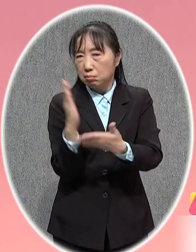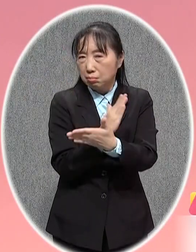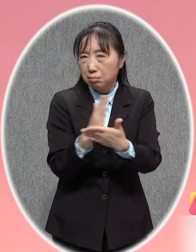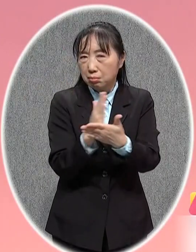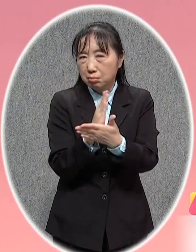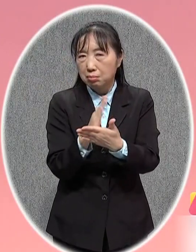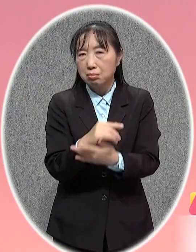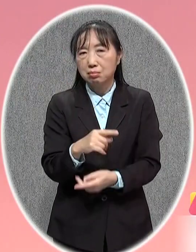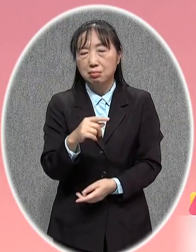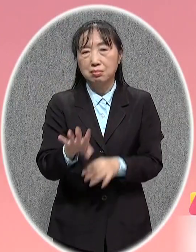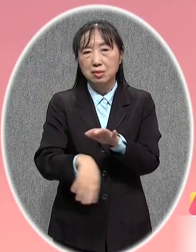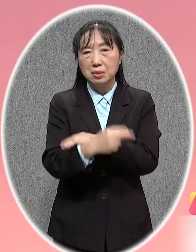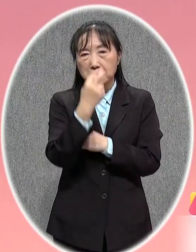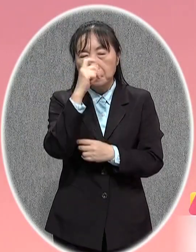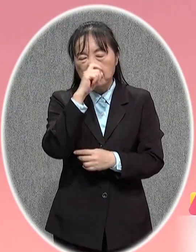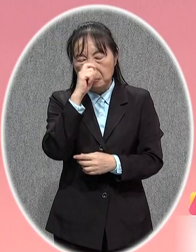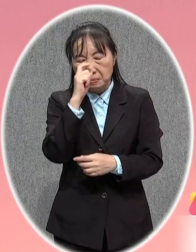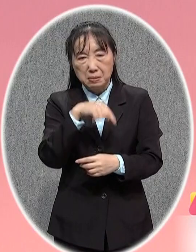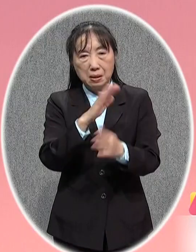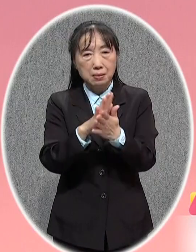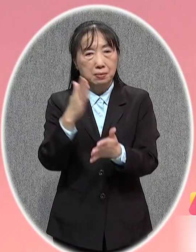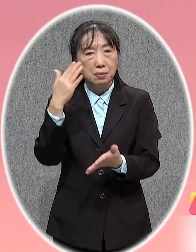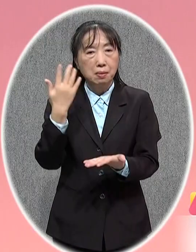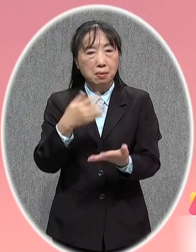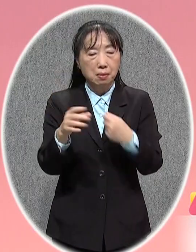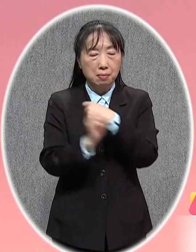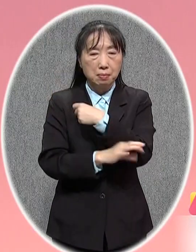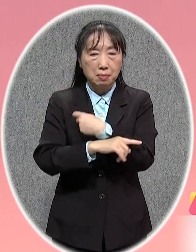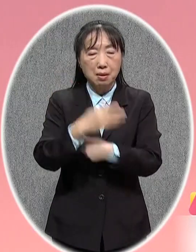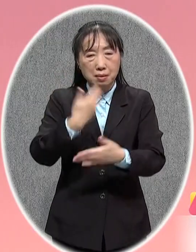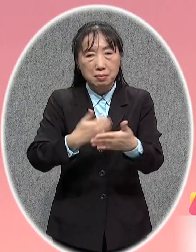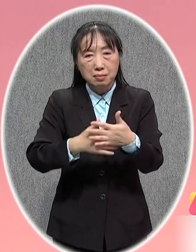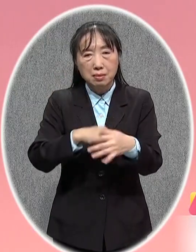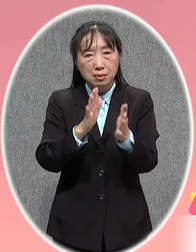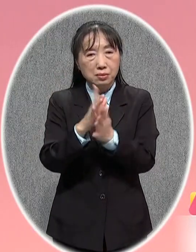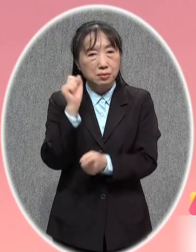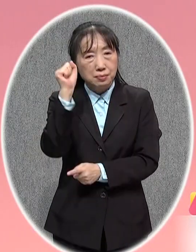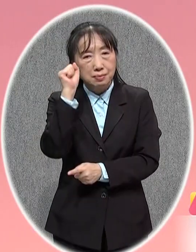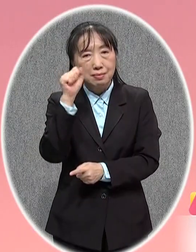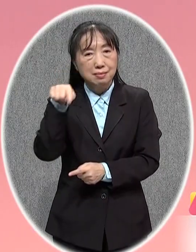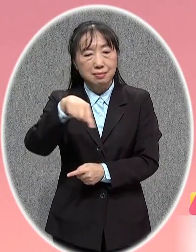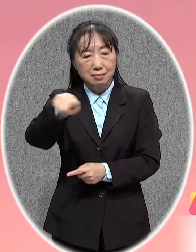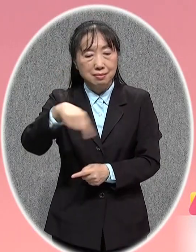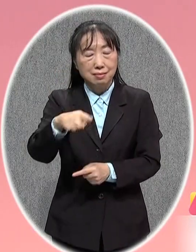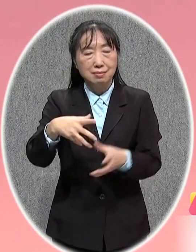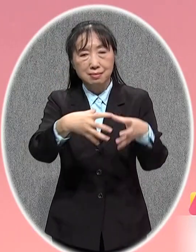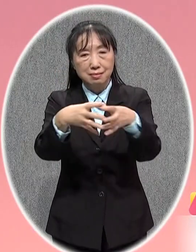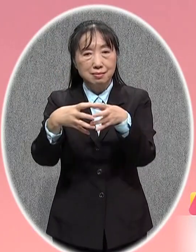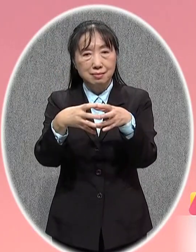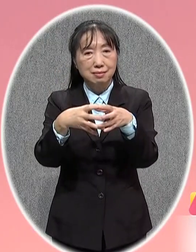太慢，减煤反空污太慢的这些团体呢，回过头来他们支持这个